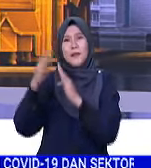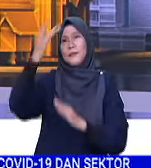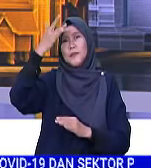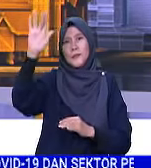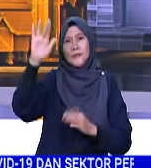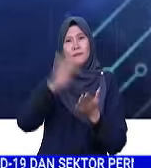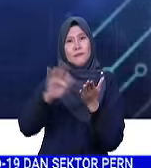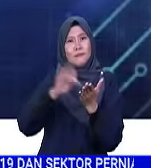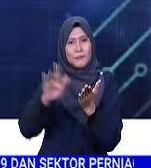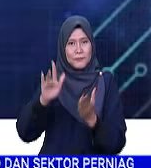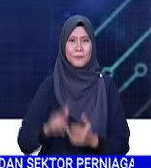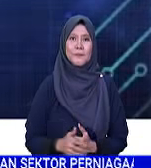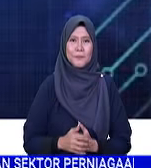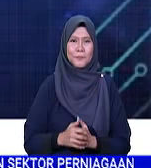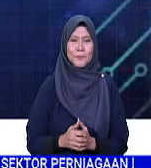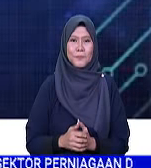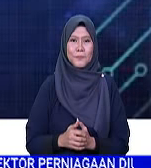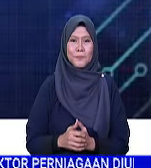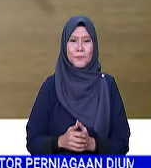pintar.